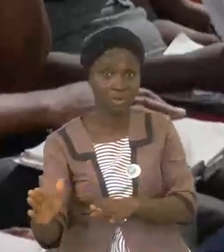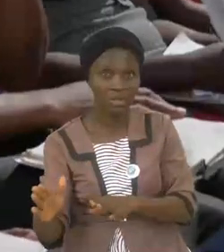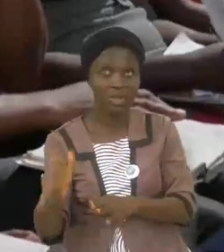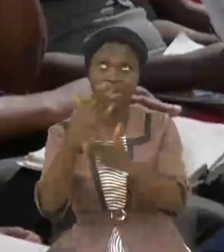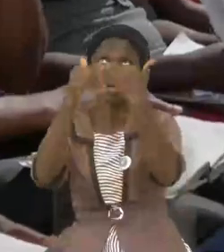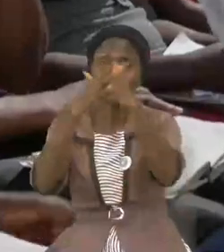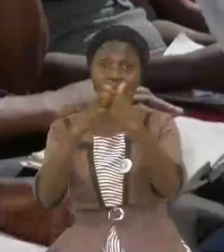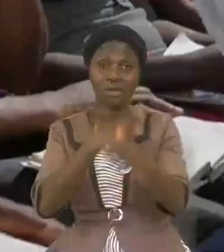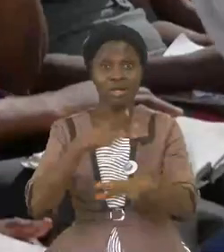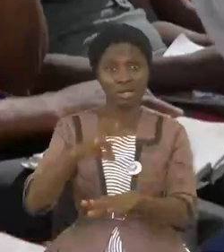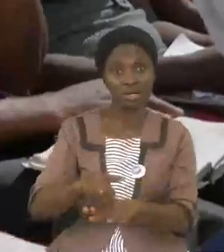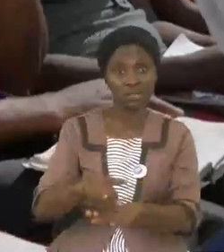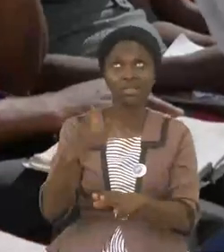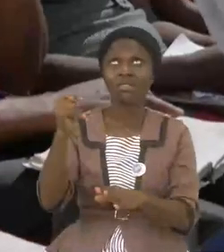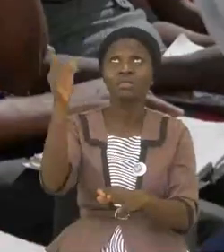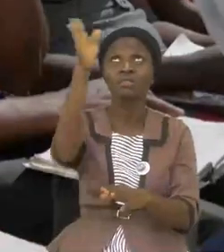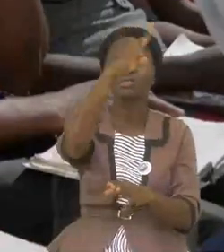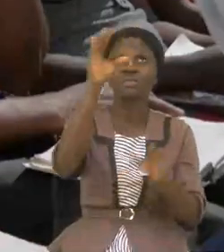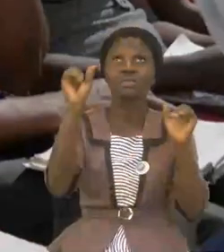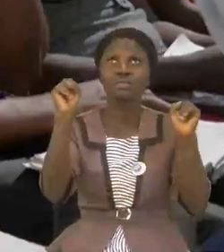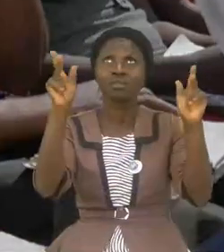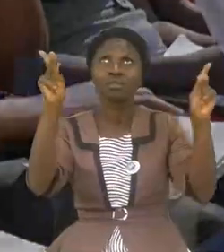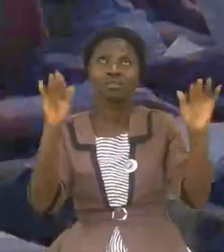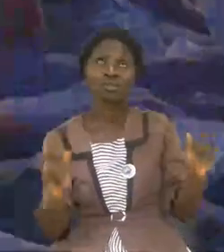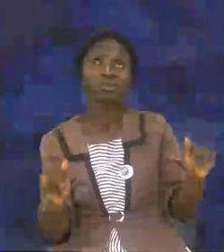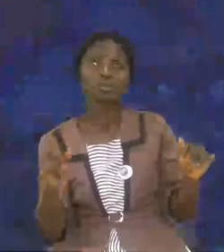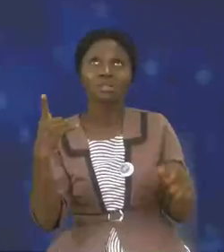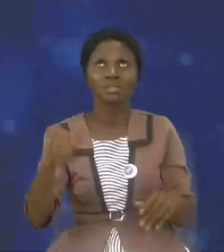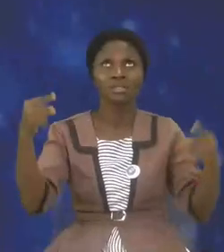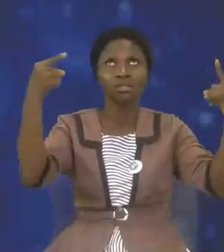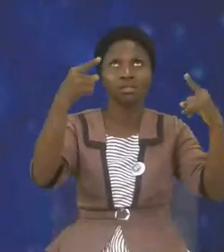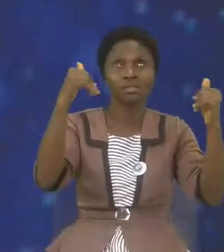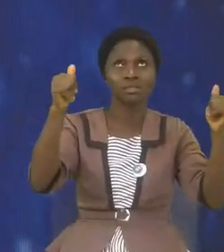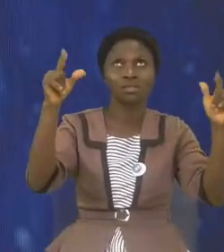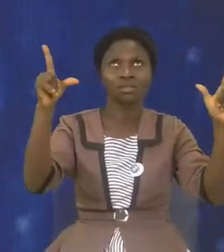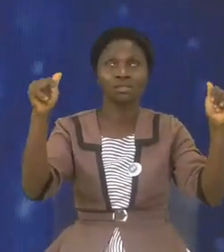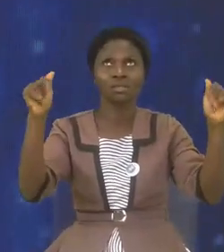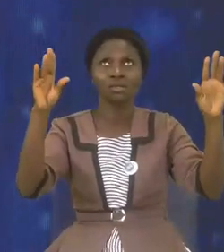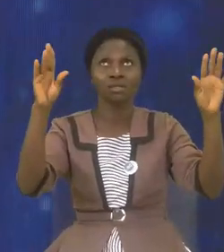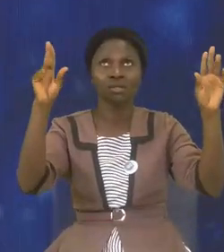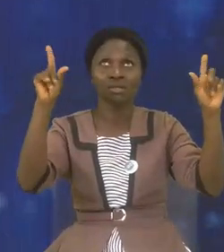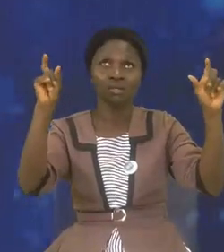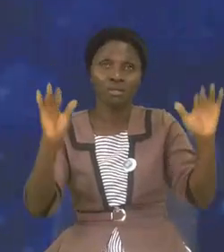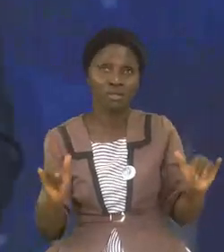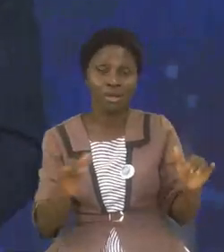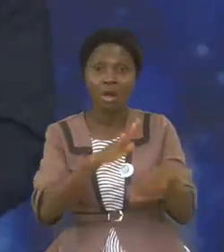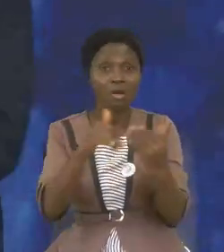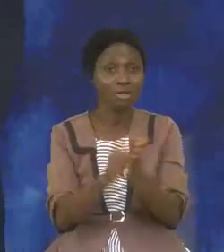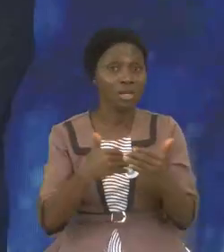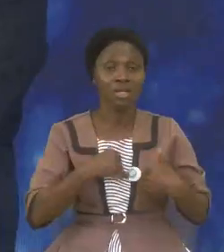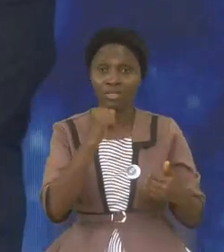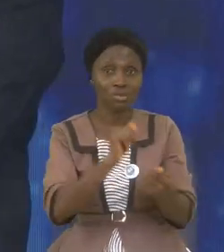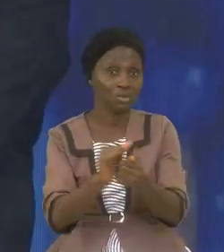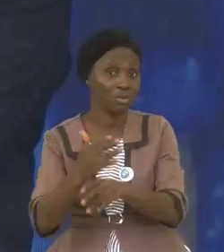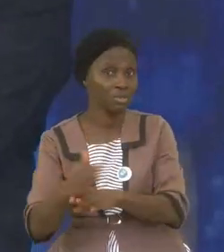Jusqu'à ce que le ciel et la terre passent. Le ciel et la terre, les cieux, les firmaments, les